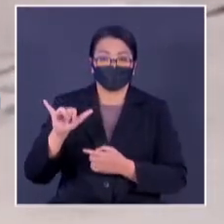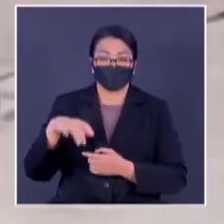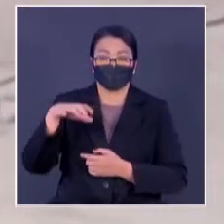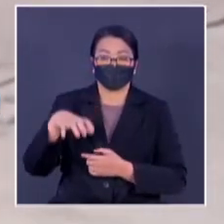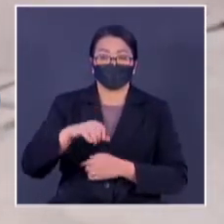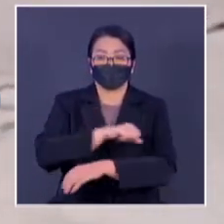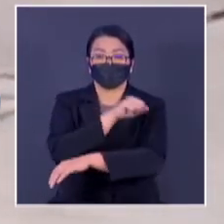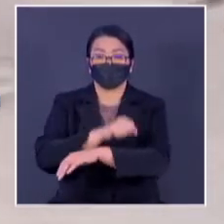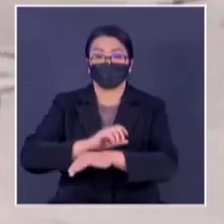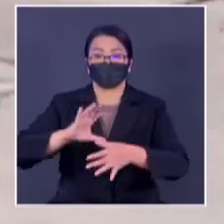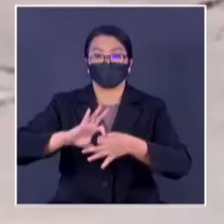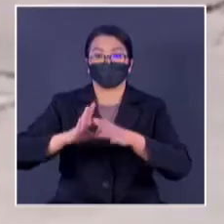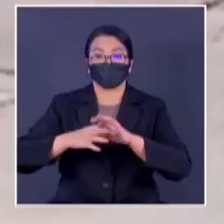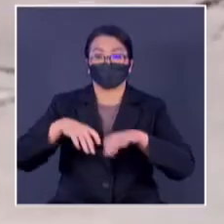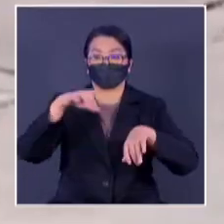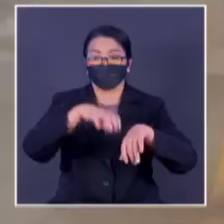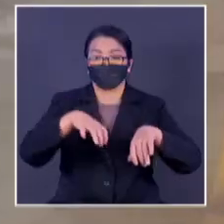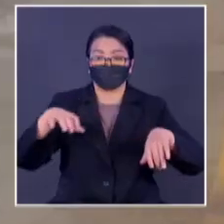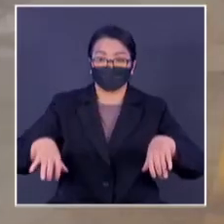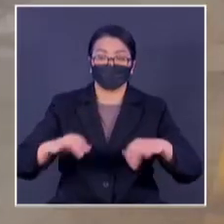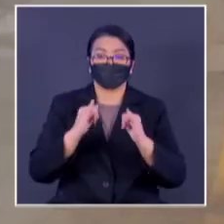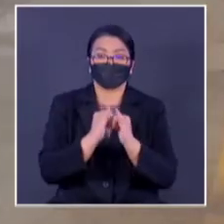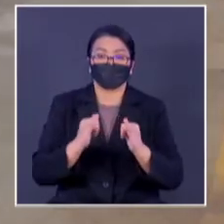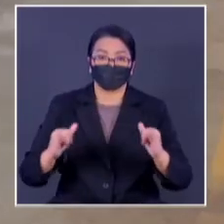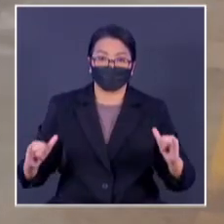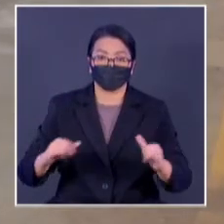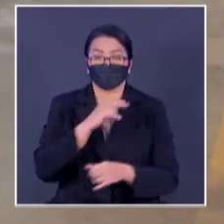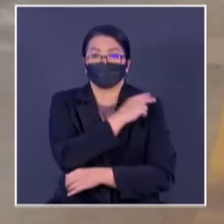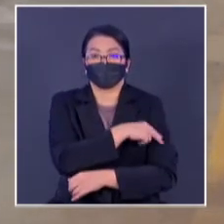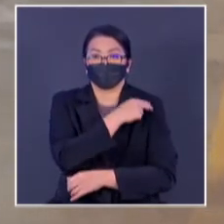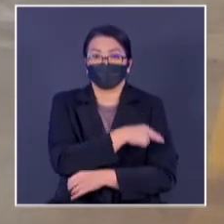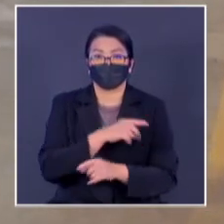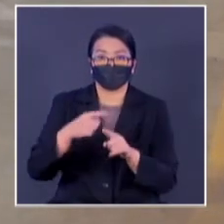าจัดตั้งเป็นโรงพยาบาลสนามซึ่งถ้าหากว่า